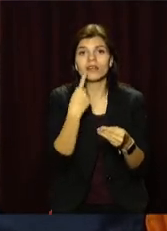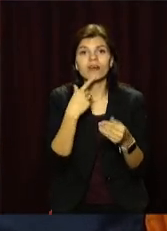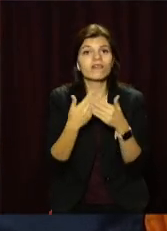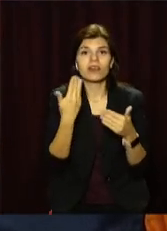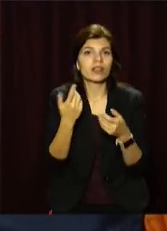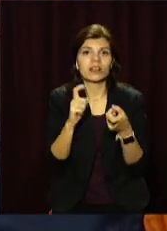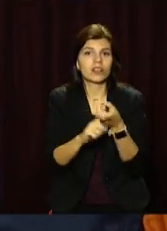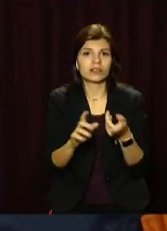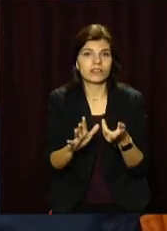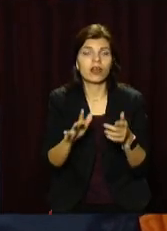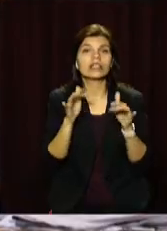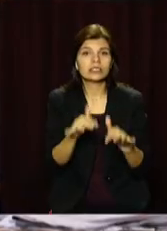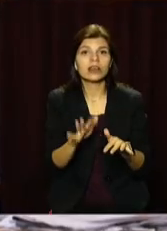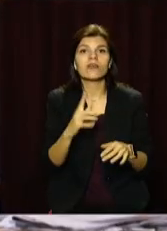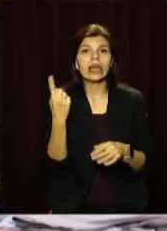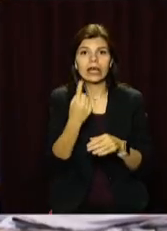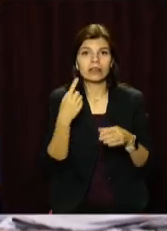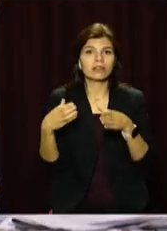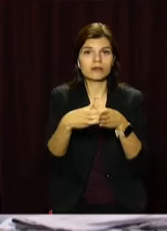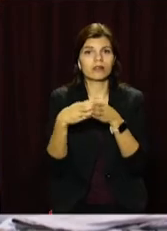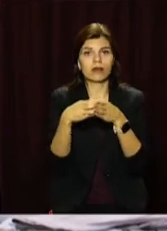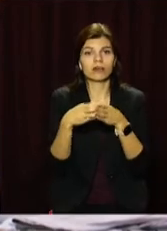в єдиному кабінеті.